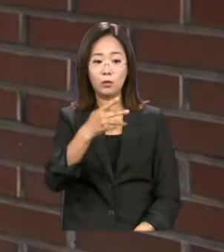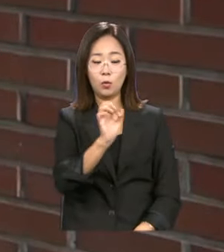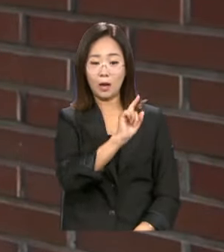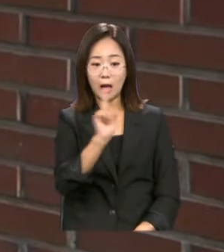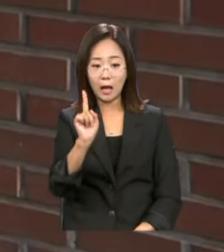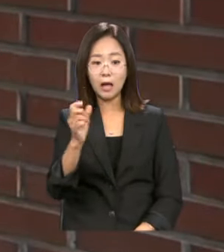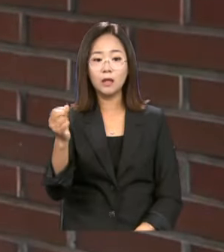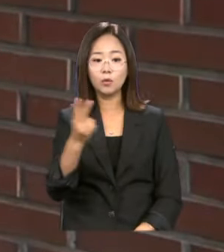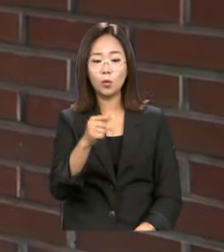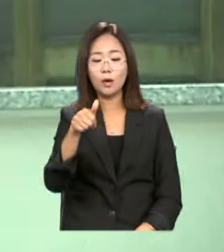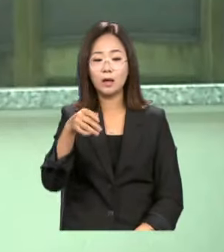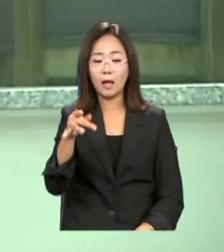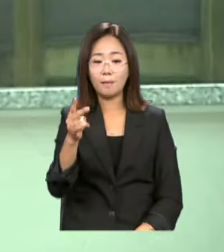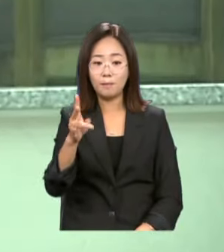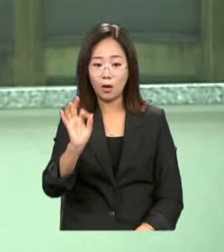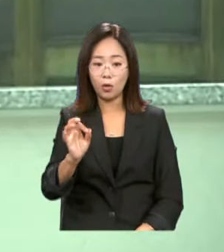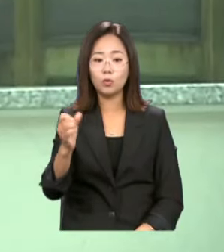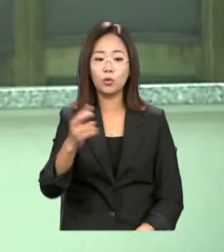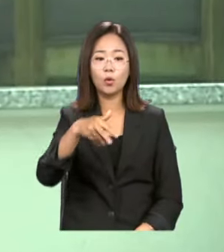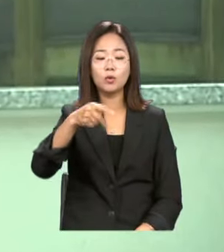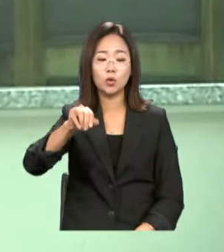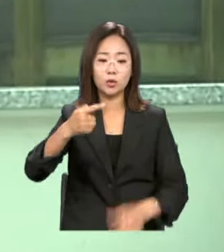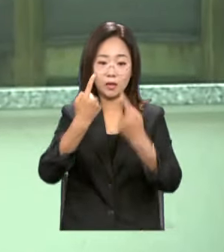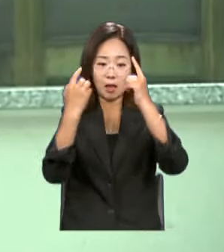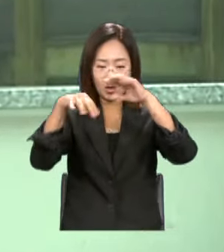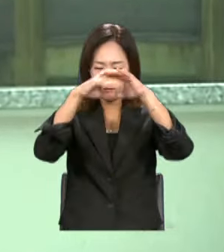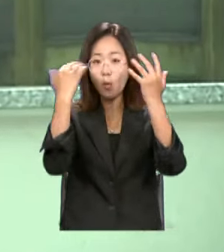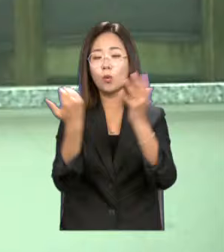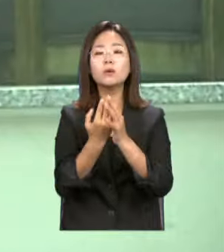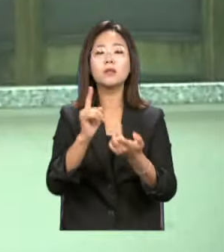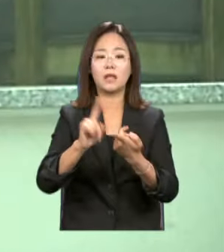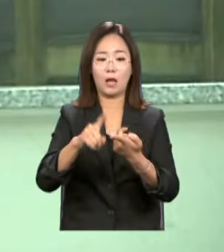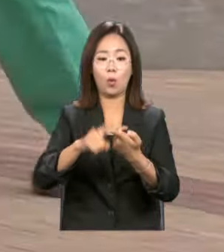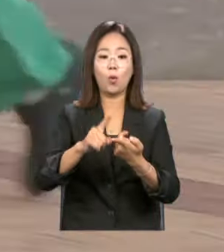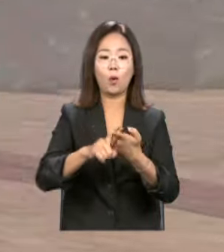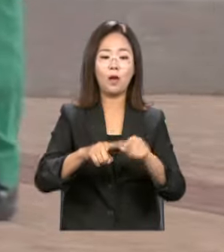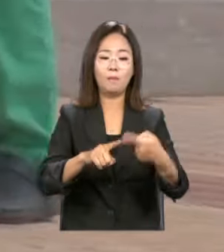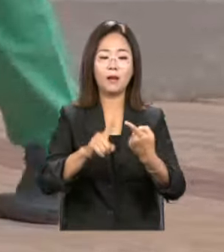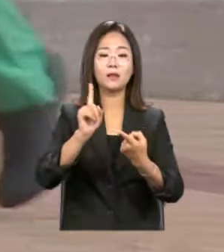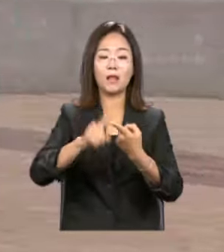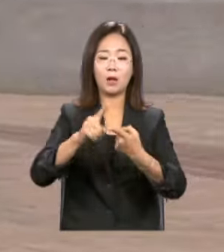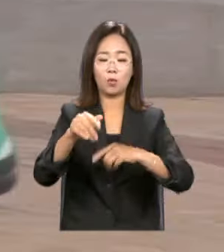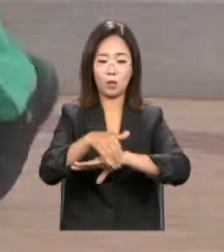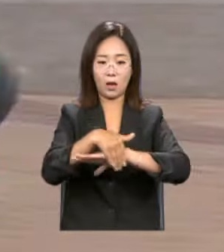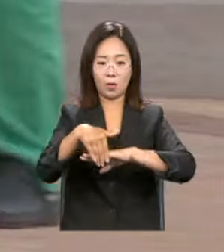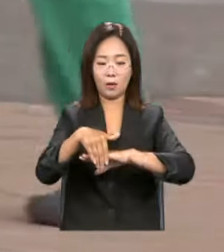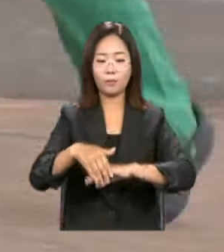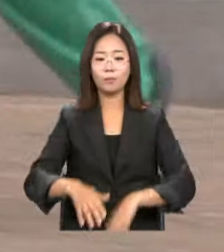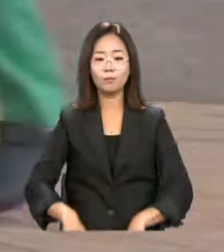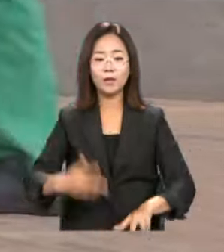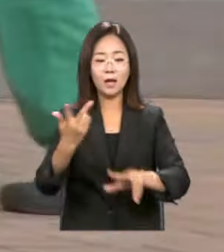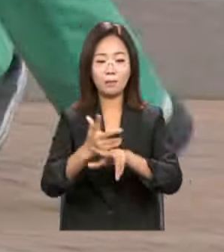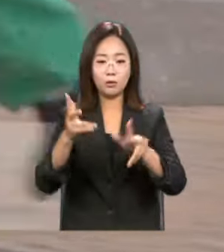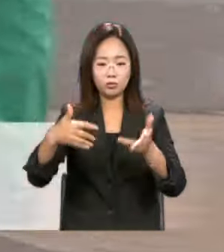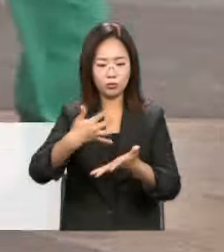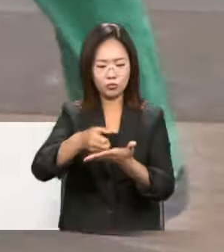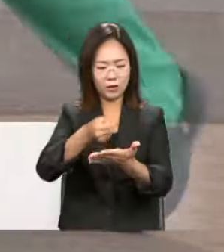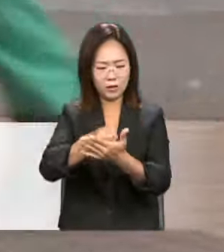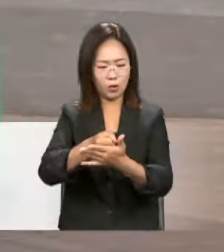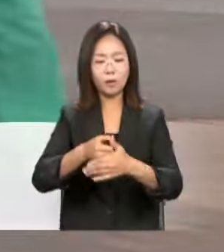개명대 조선대 등이 증원된 인원 100% 모집할 계획입니다 다른 대학도 이번 주까지 숫자를